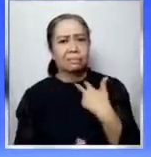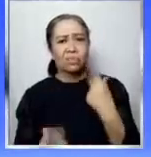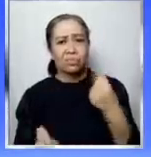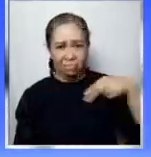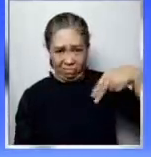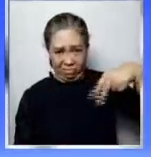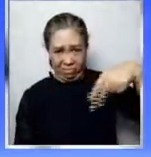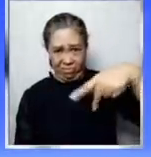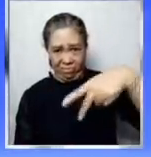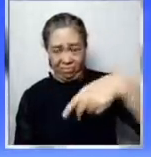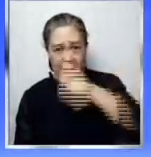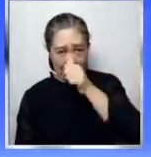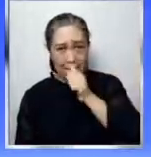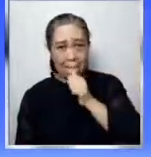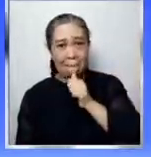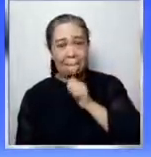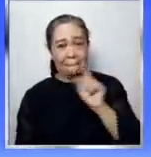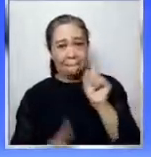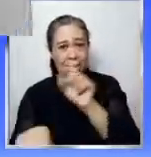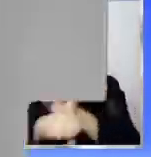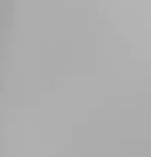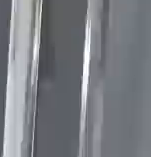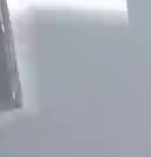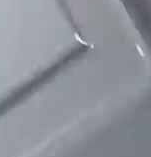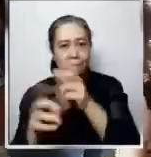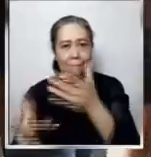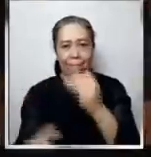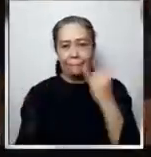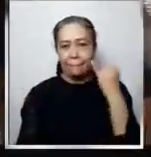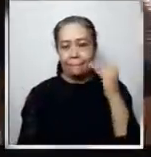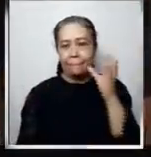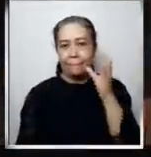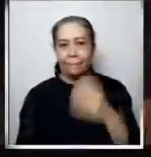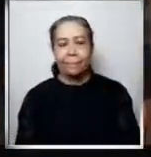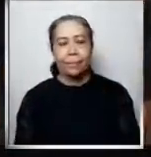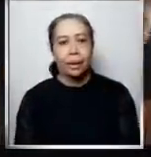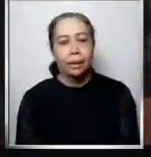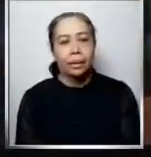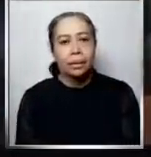makapasok lamang. Yan ang tinutukan ni Ian Cruz.